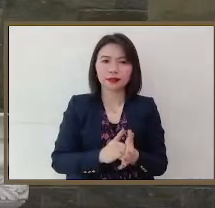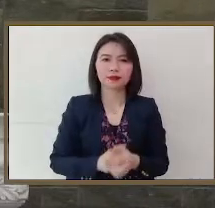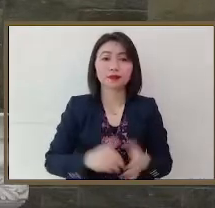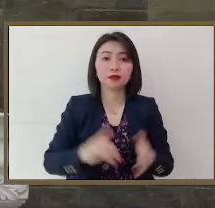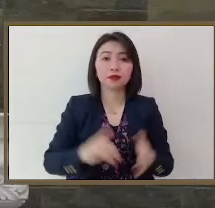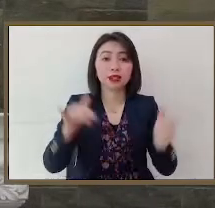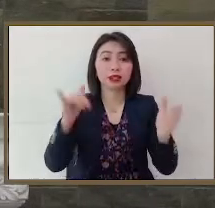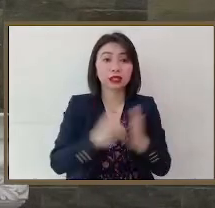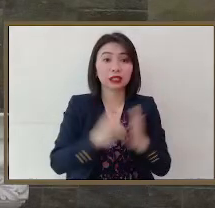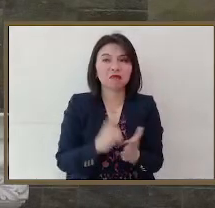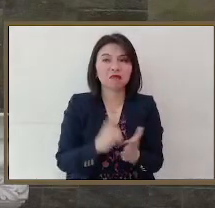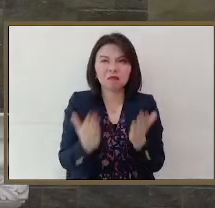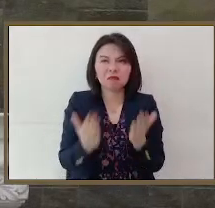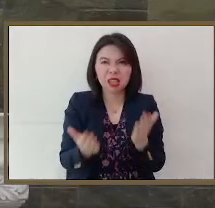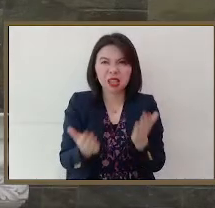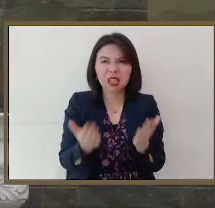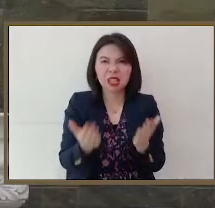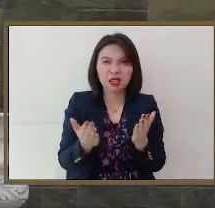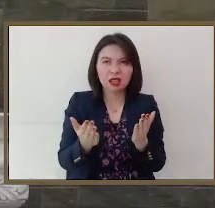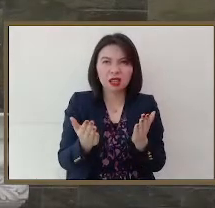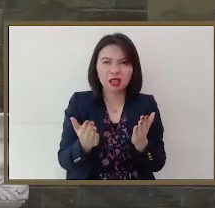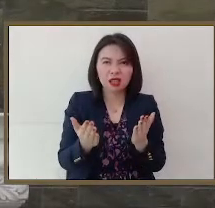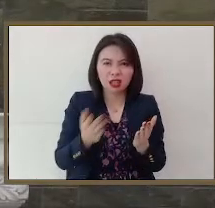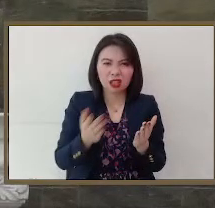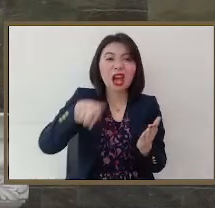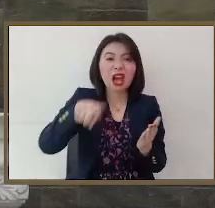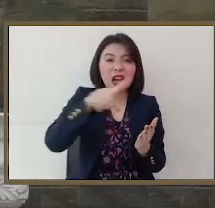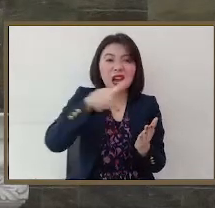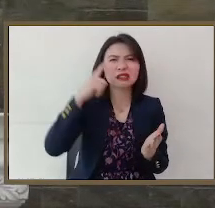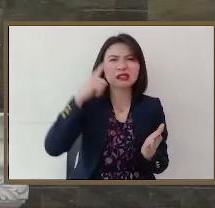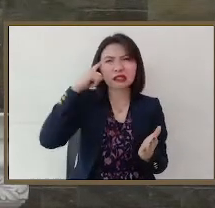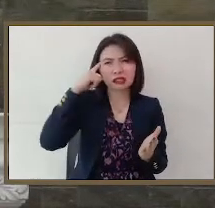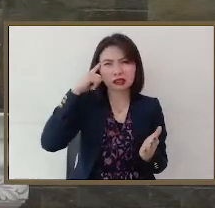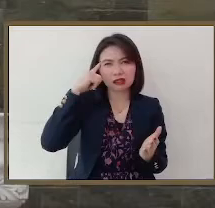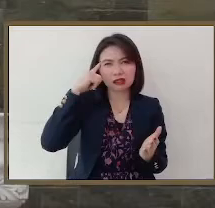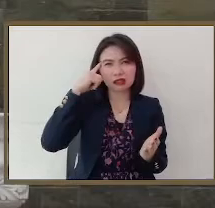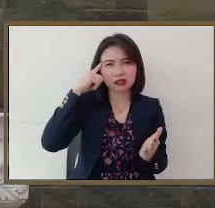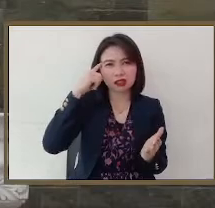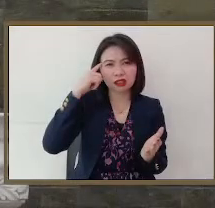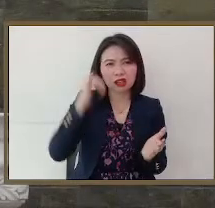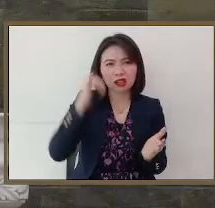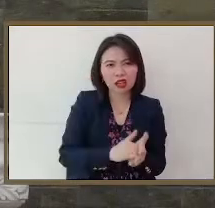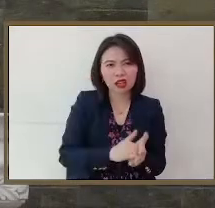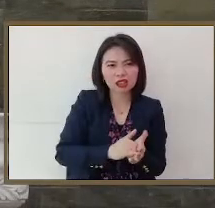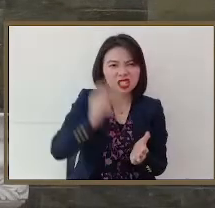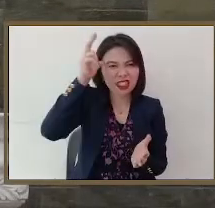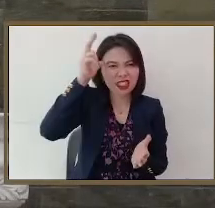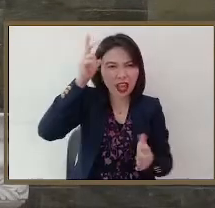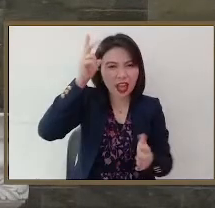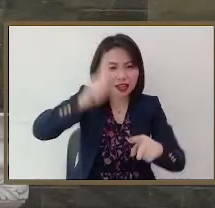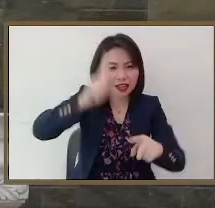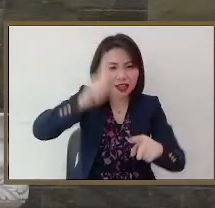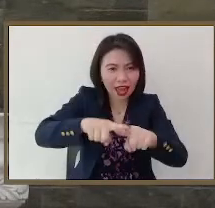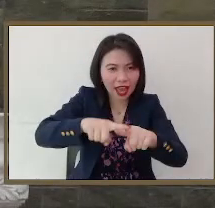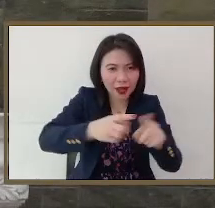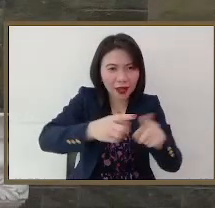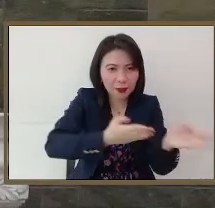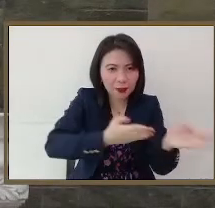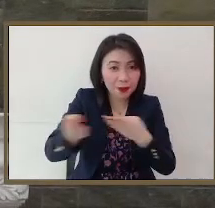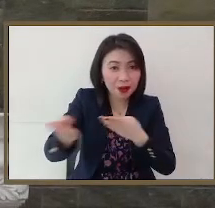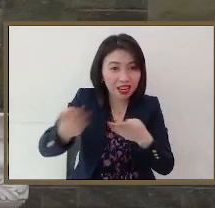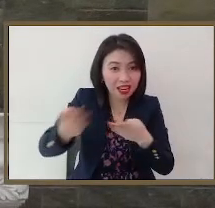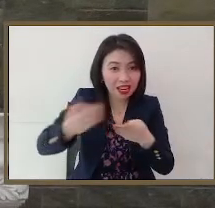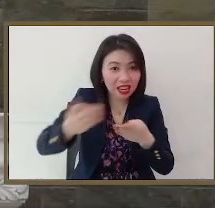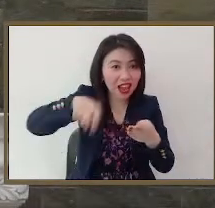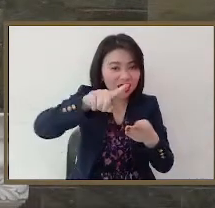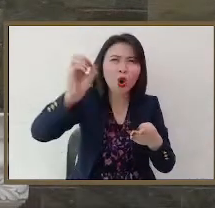baka akala ng bawat isa sa atin ay hindi kayang dalhin o ayaw